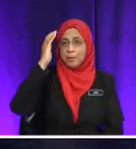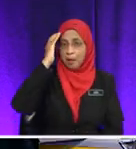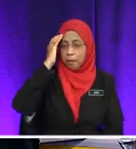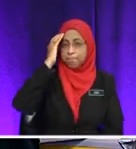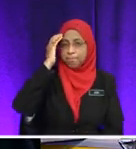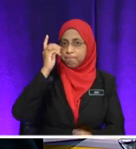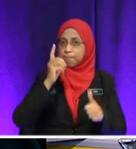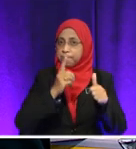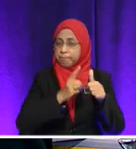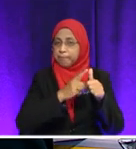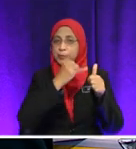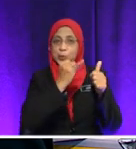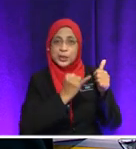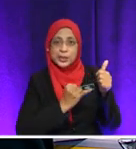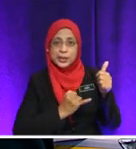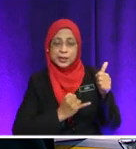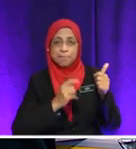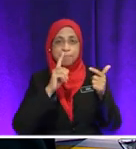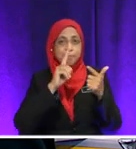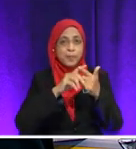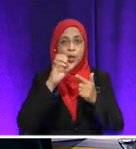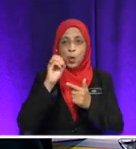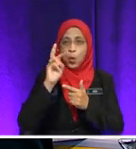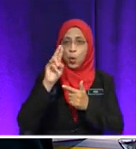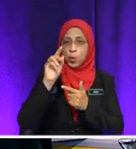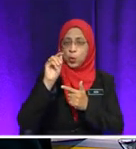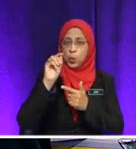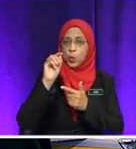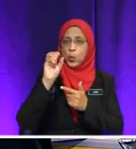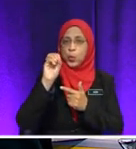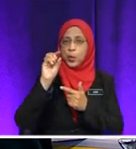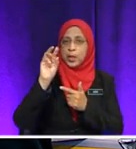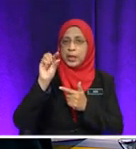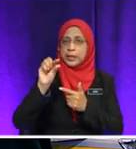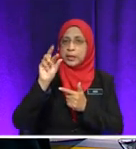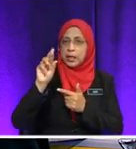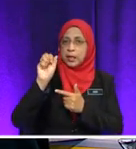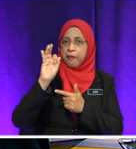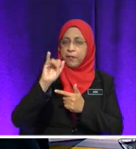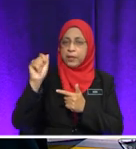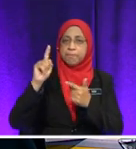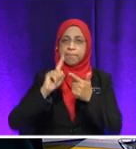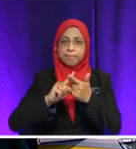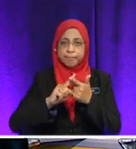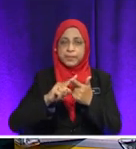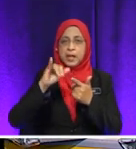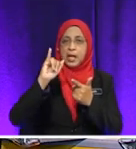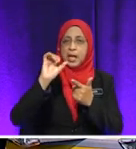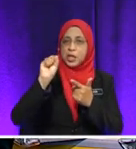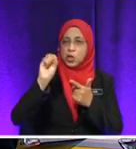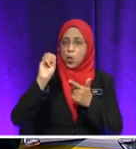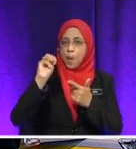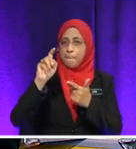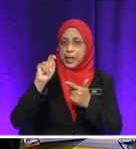tentang lukisan ortografi unjukra ortografi dan yang ketiga